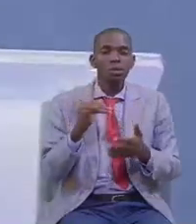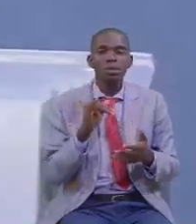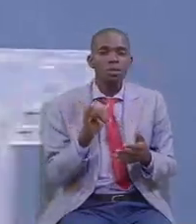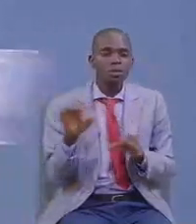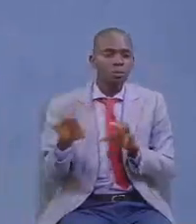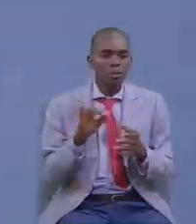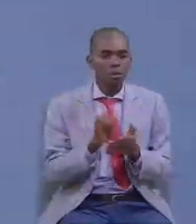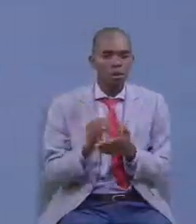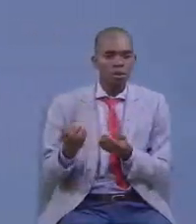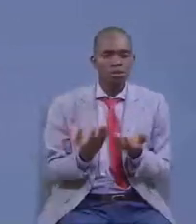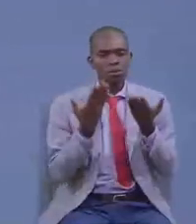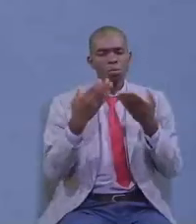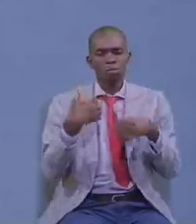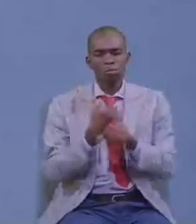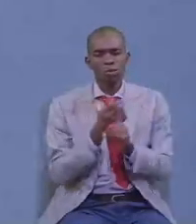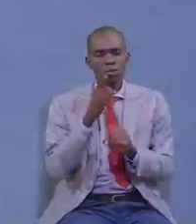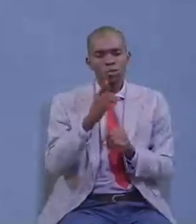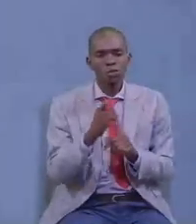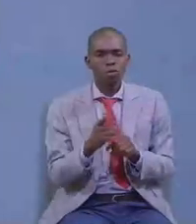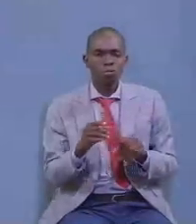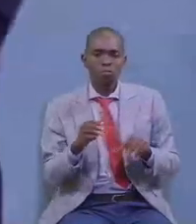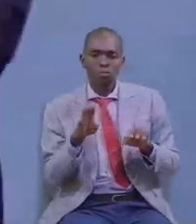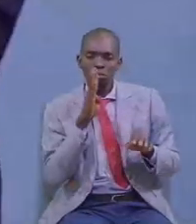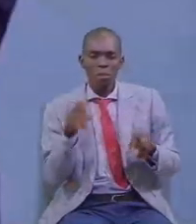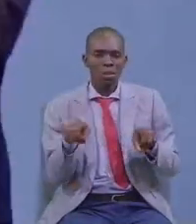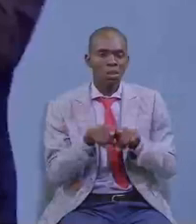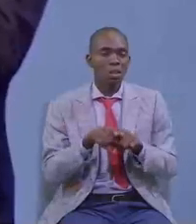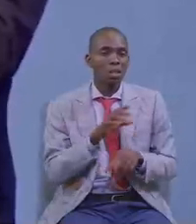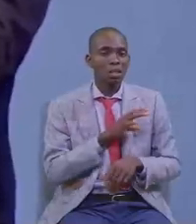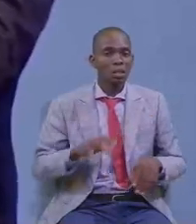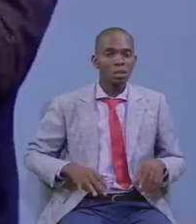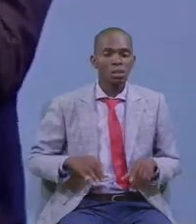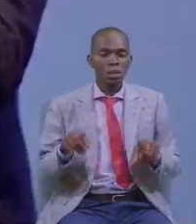ce sacrifice t'amène à ressembler à Christ, comme le Fils de Dieu.